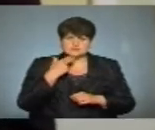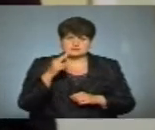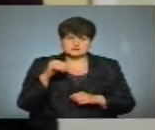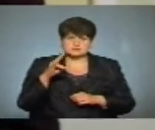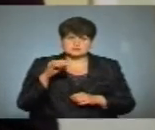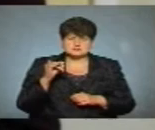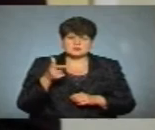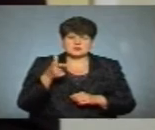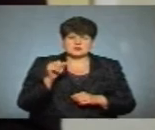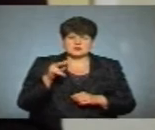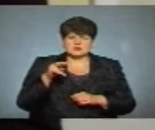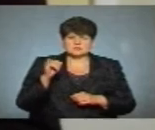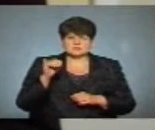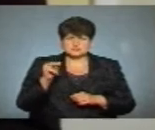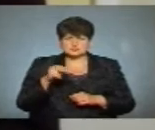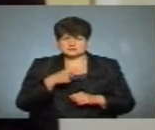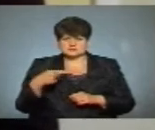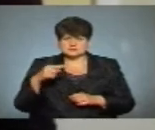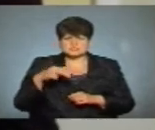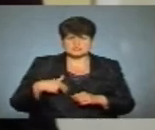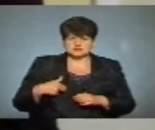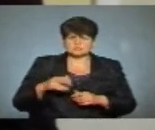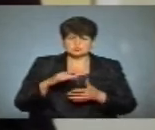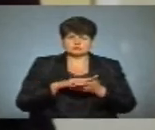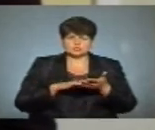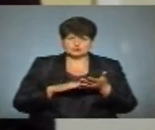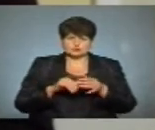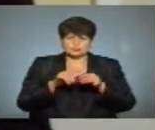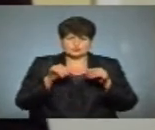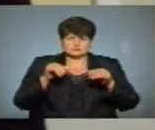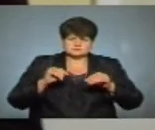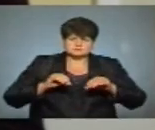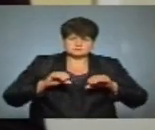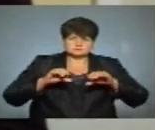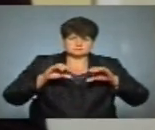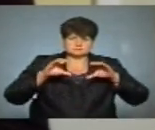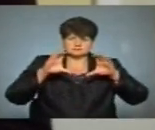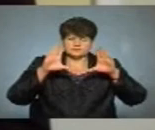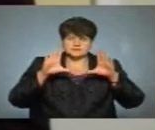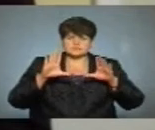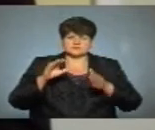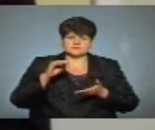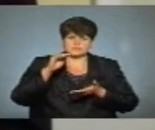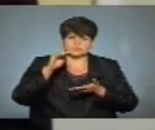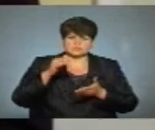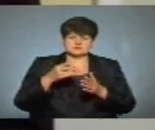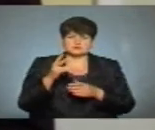ділянці Галич-Заліщики очікується продовження розвитку високого дощового паводку з підйомом рівня води